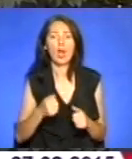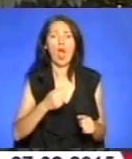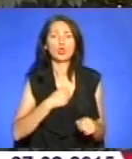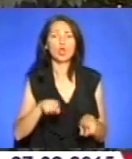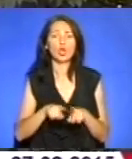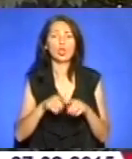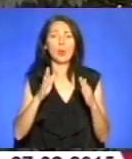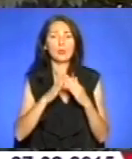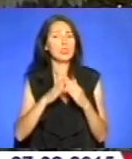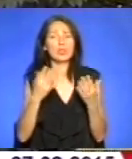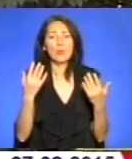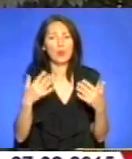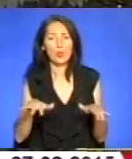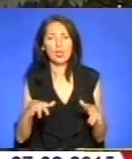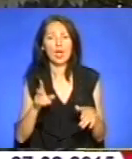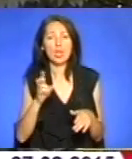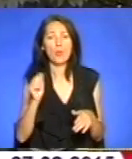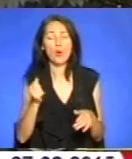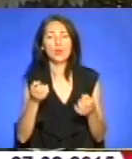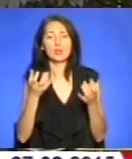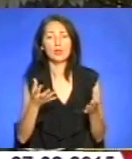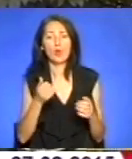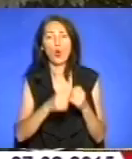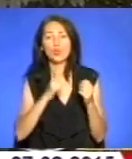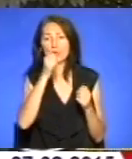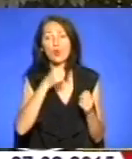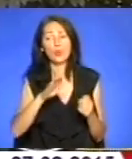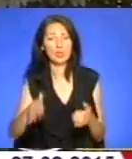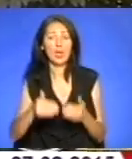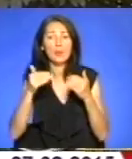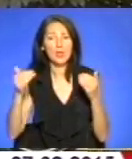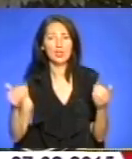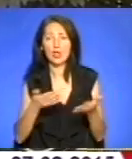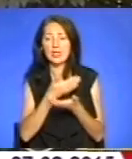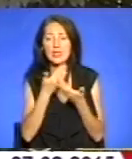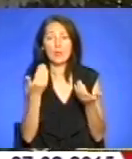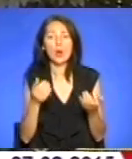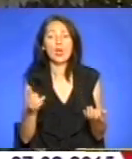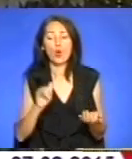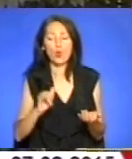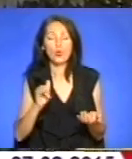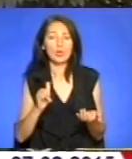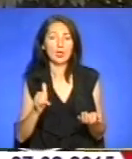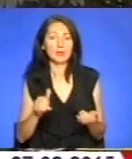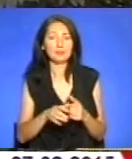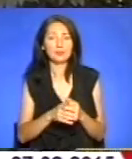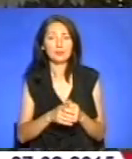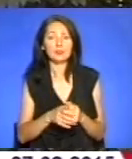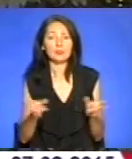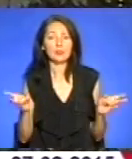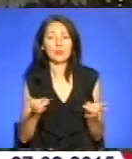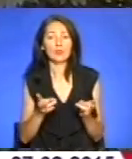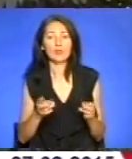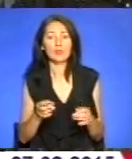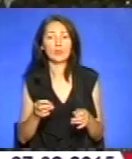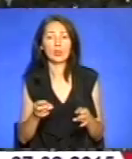таке приміщення пропадає, бо, звісно, з кожним роком дітей все більше. І немає просто куди дівати. Змушені